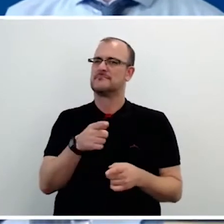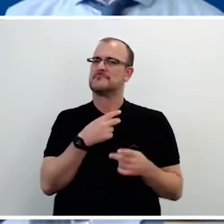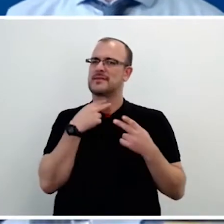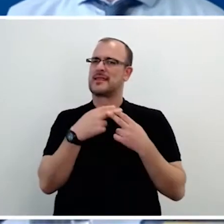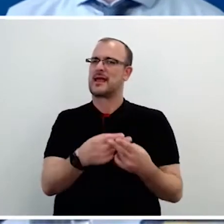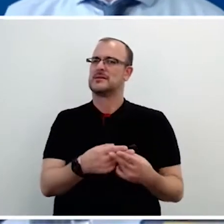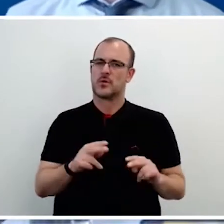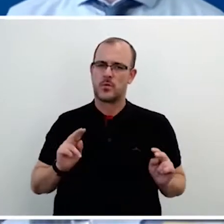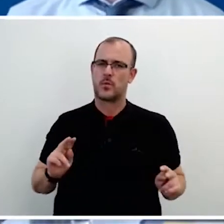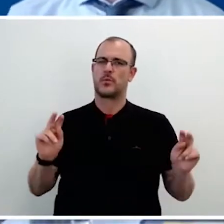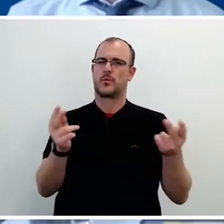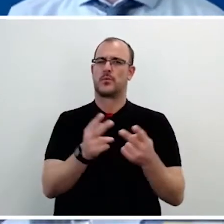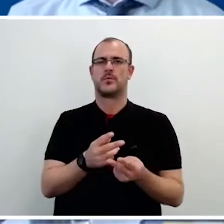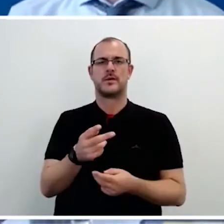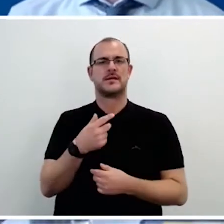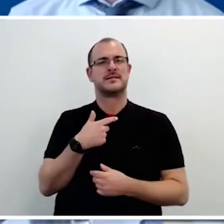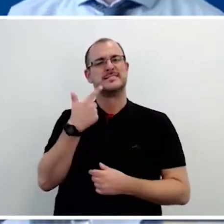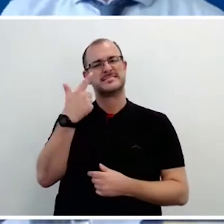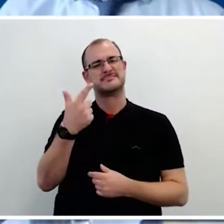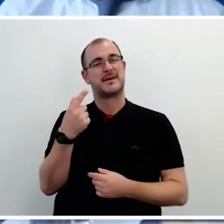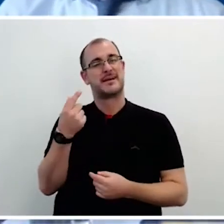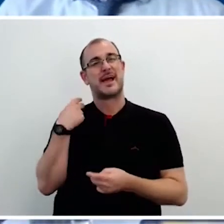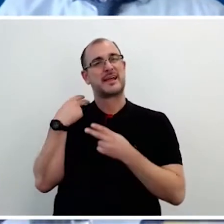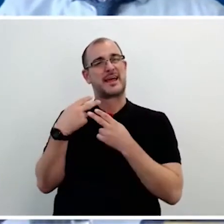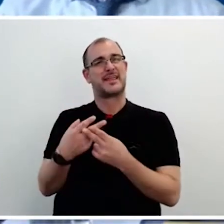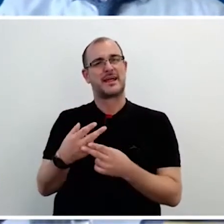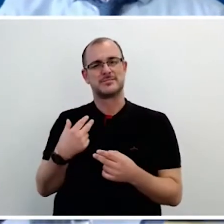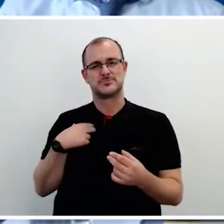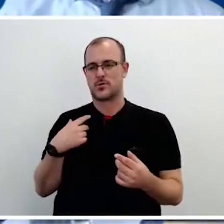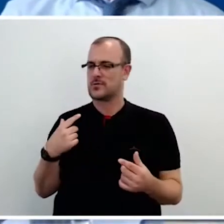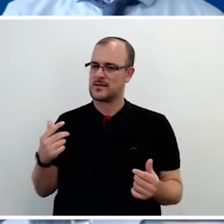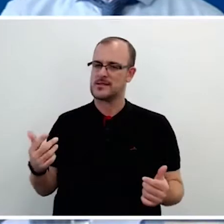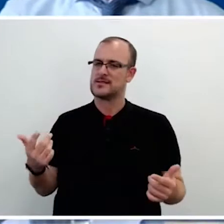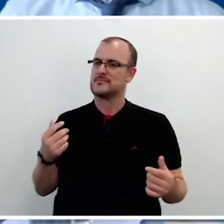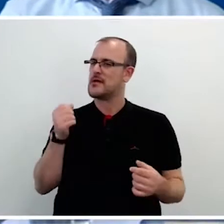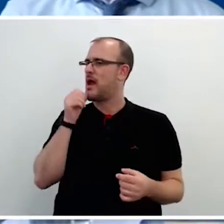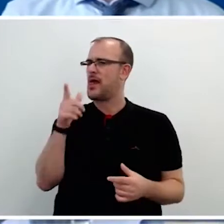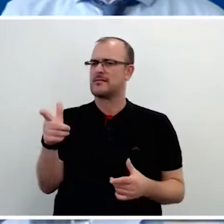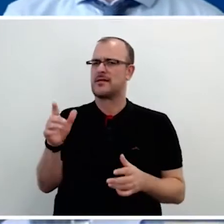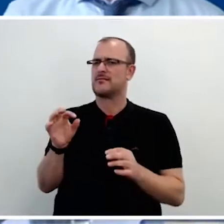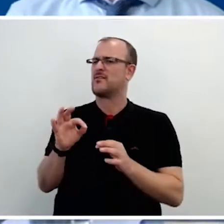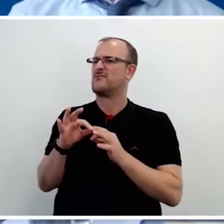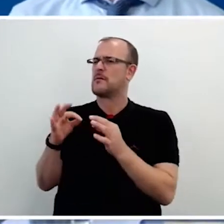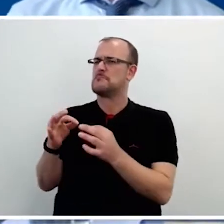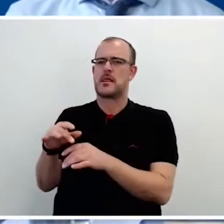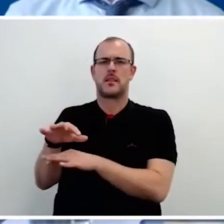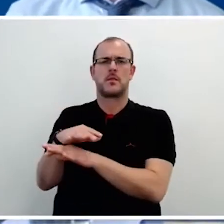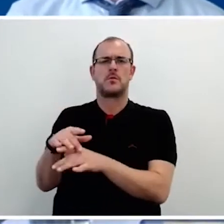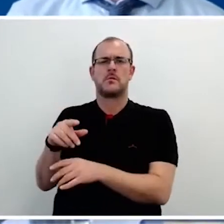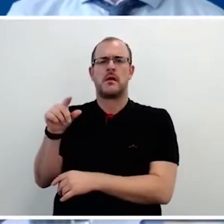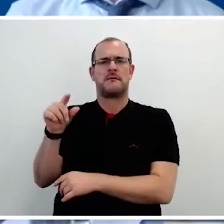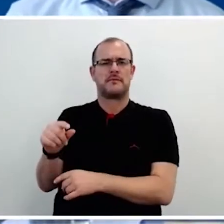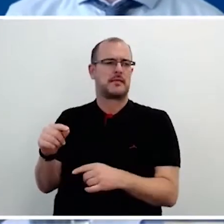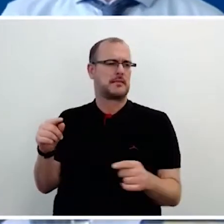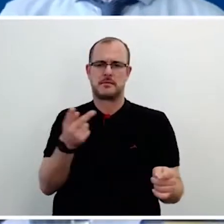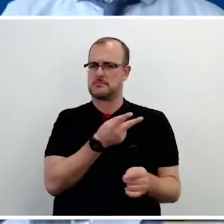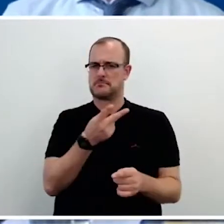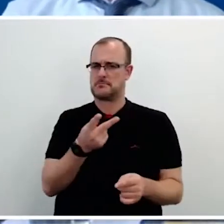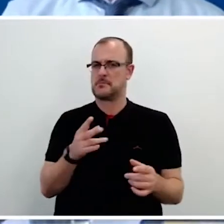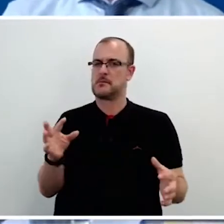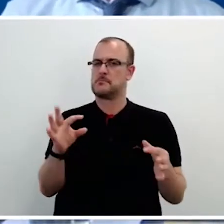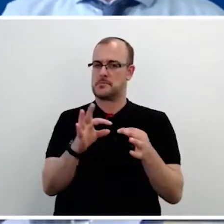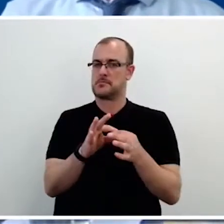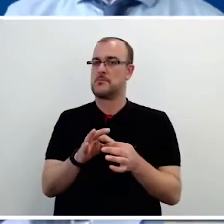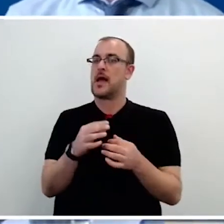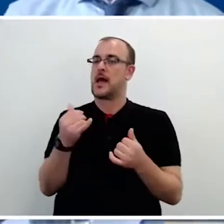gestalten. Also hier bewusst zwei Generationen zusammenzubringen, die im Alltag, außer in der Familie, eigentlich nicht so viele Berührungspunkte miteinander haben, die